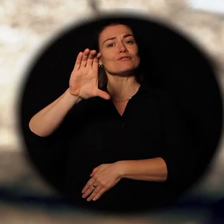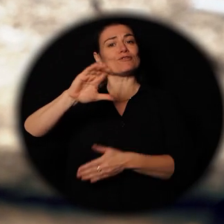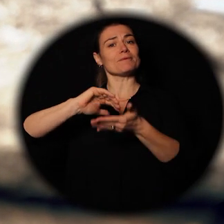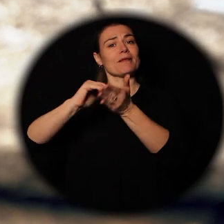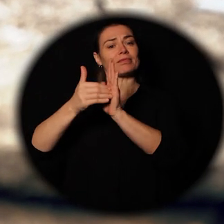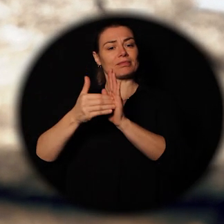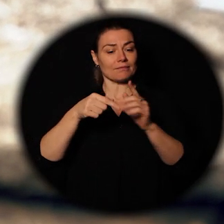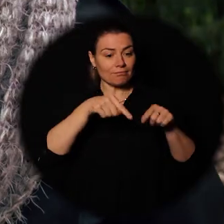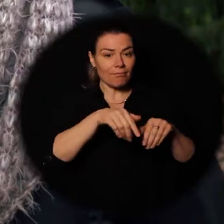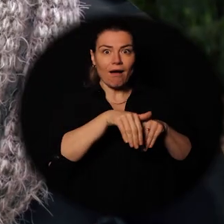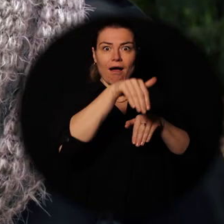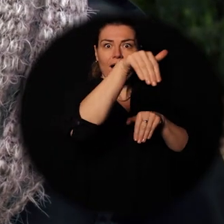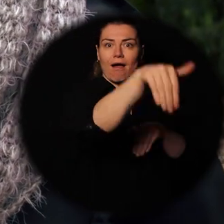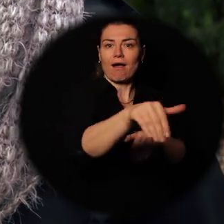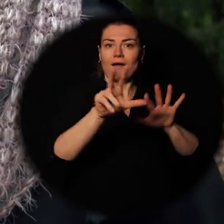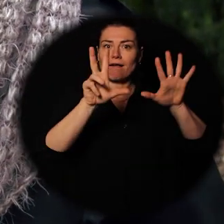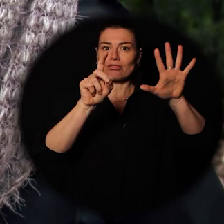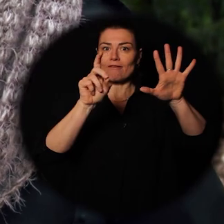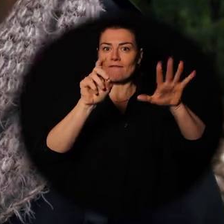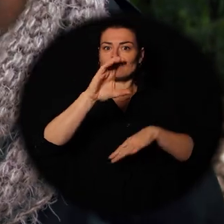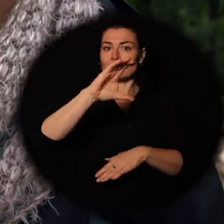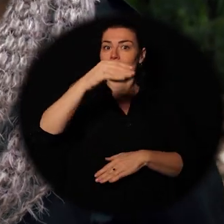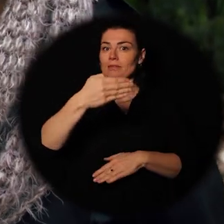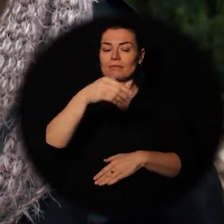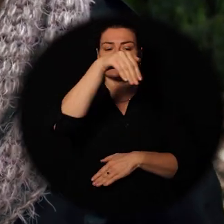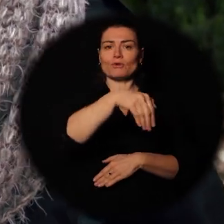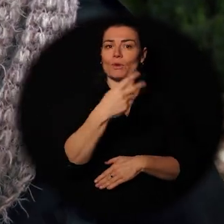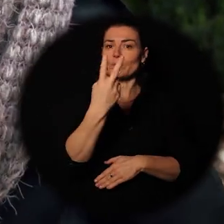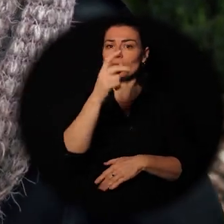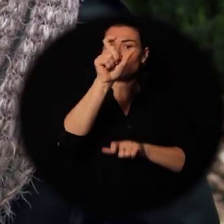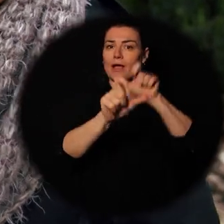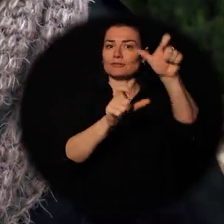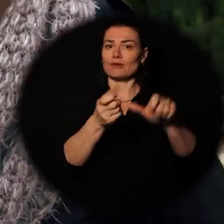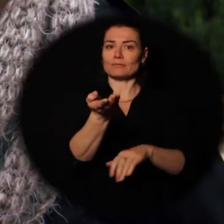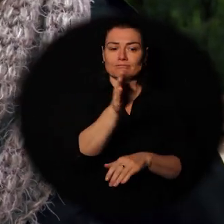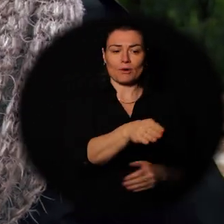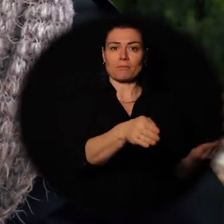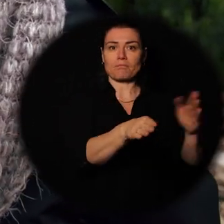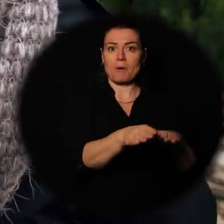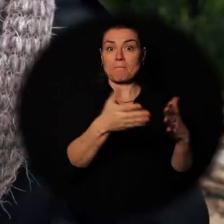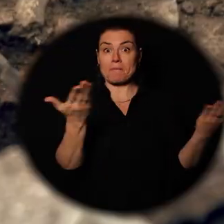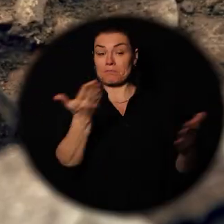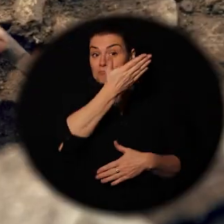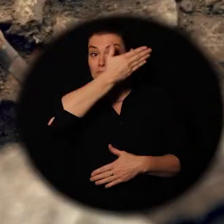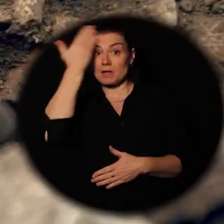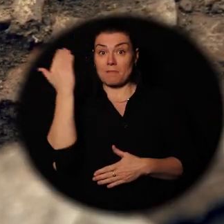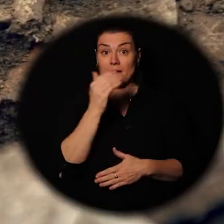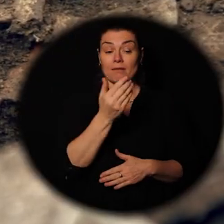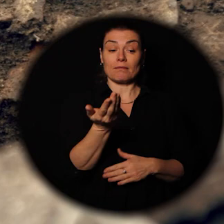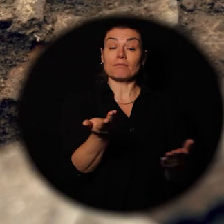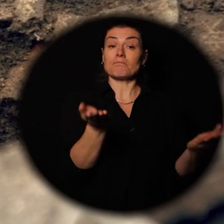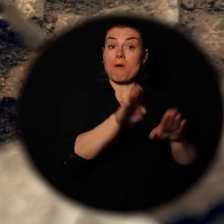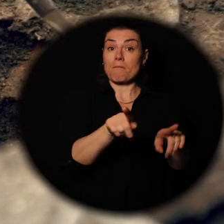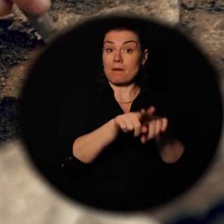individus, la question étant de savoir si ces deux individus ont été inhumés simultanément ou si un dépôt est venu se faire après un autre. Ce